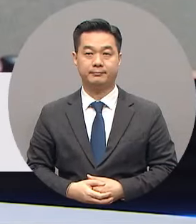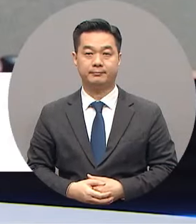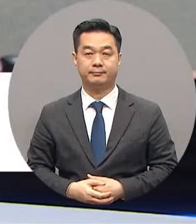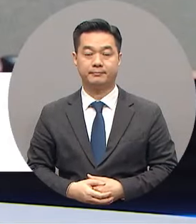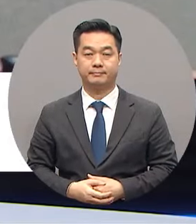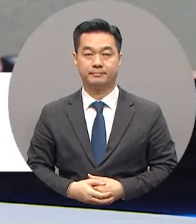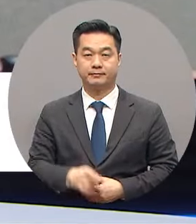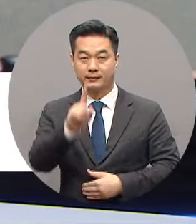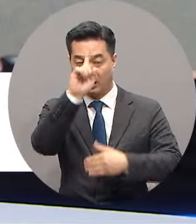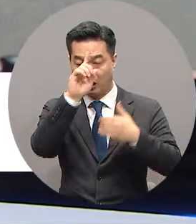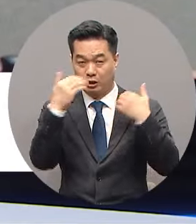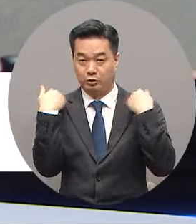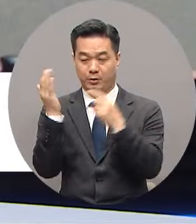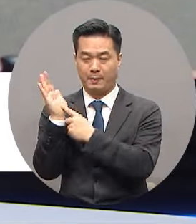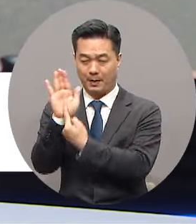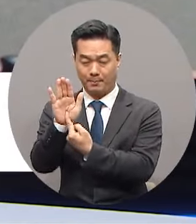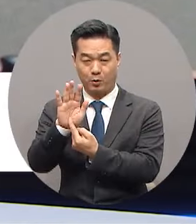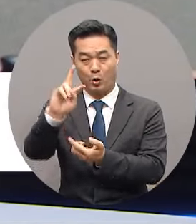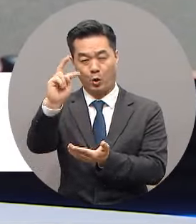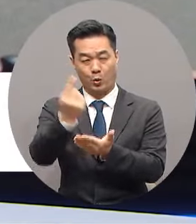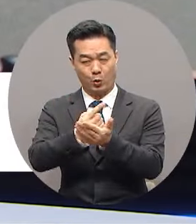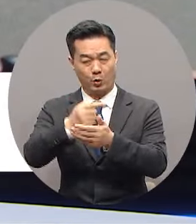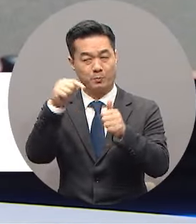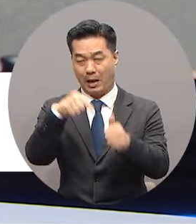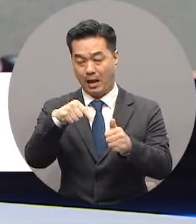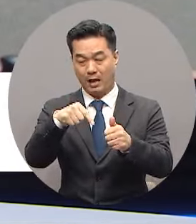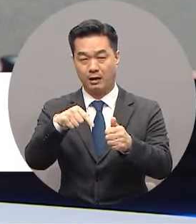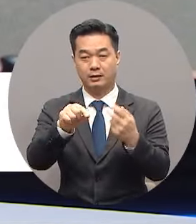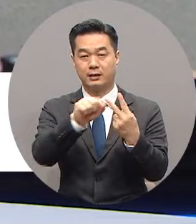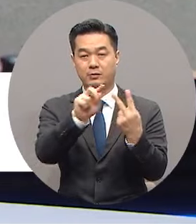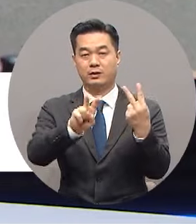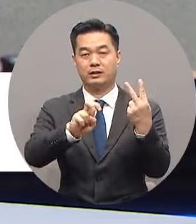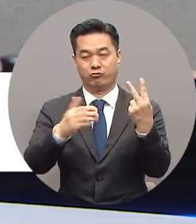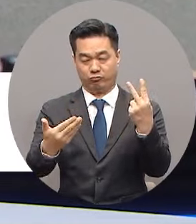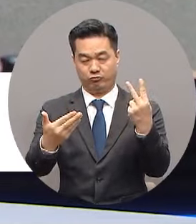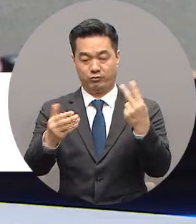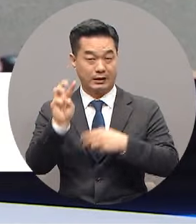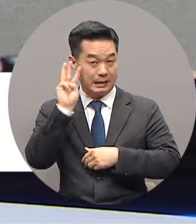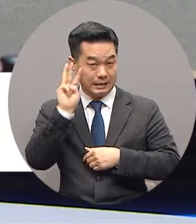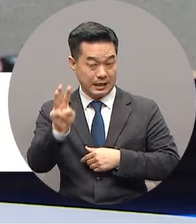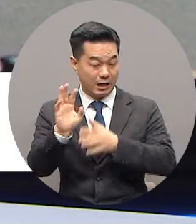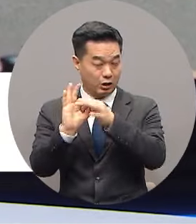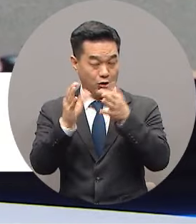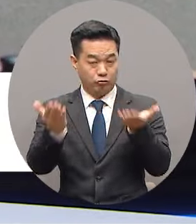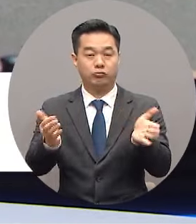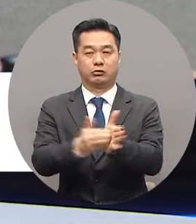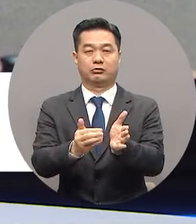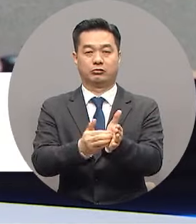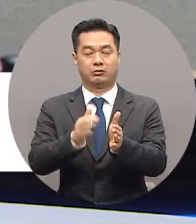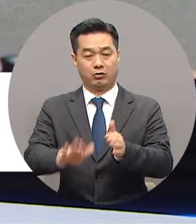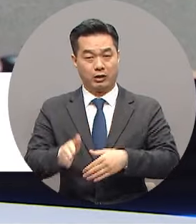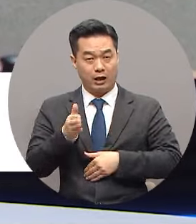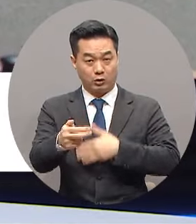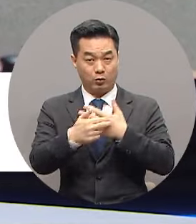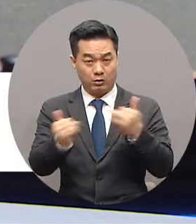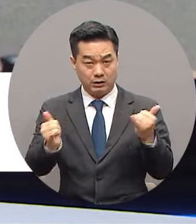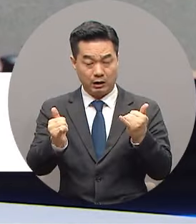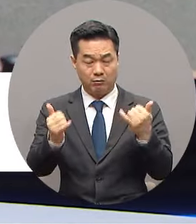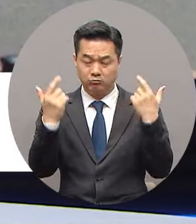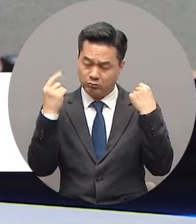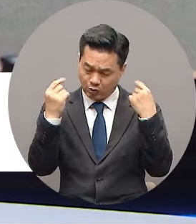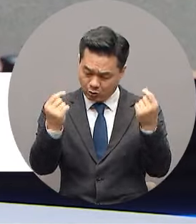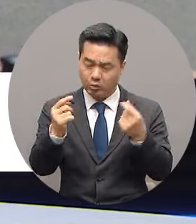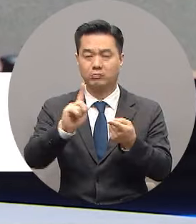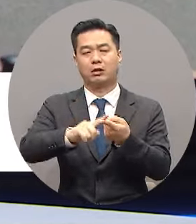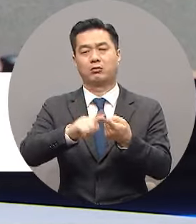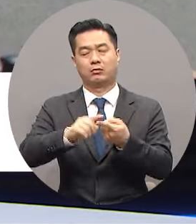정부가 복귀 시한으로 제시한 지난달 29일 이후 사흘간의 연휴가 끝났지만 전공의들은 여전히 돌아오지 않고 있습니다.